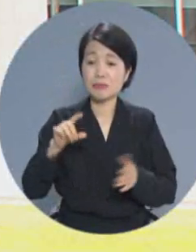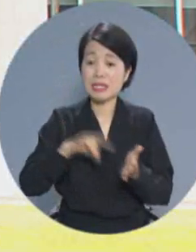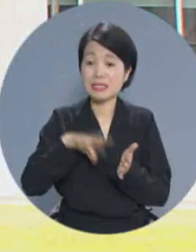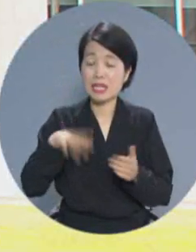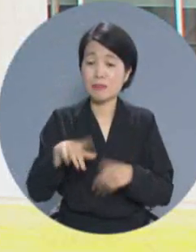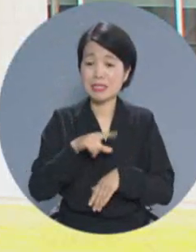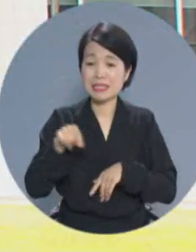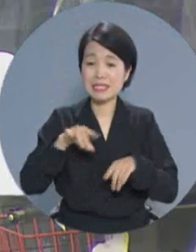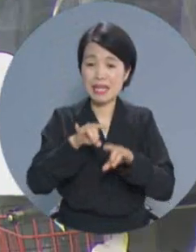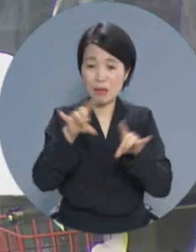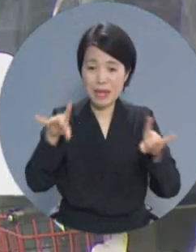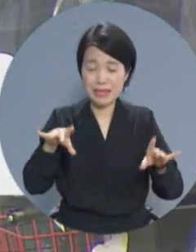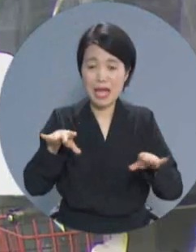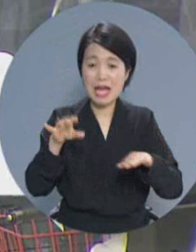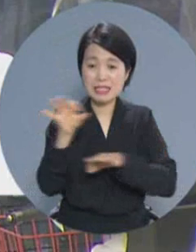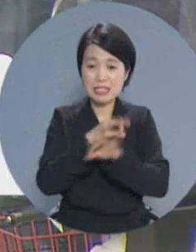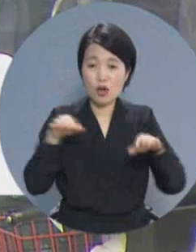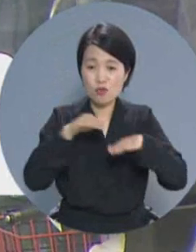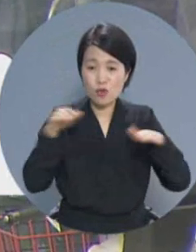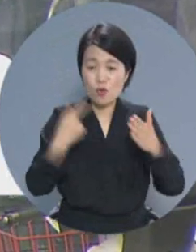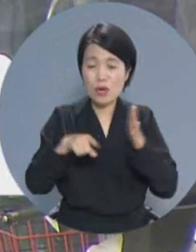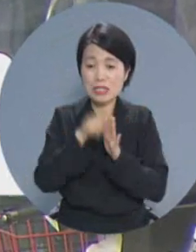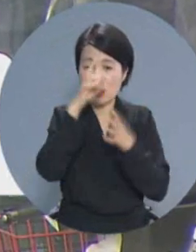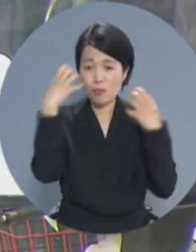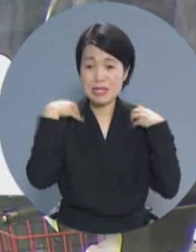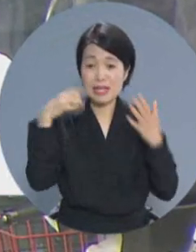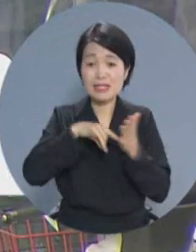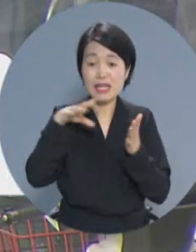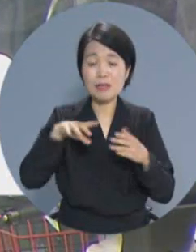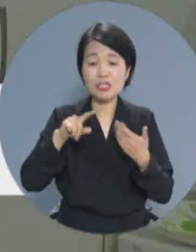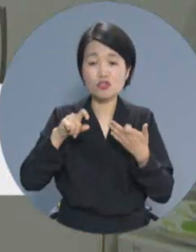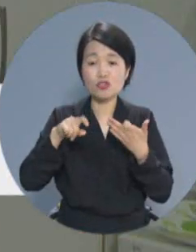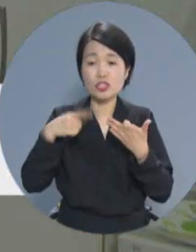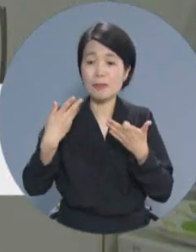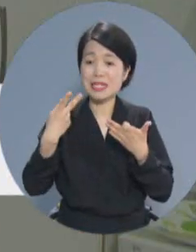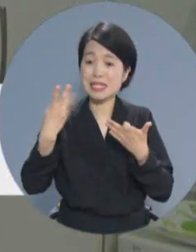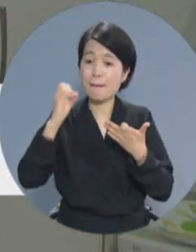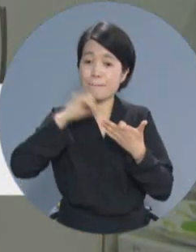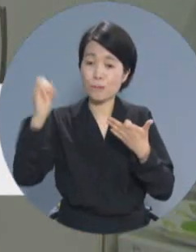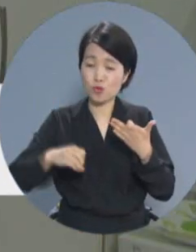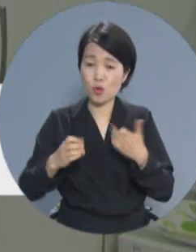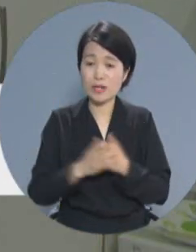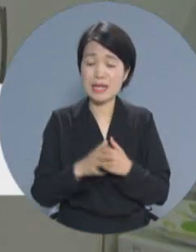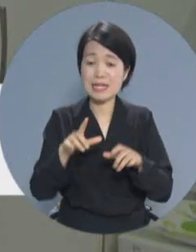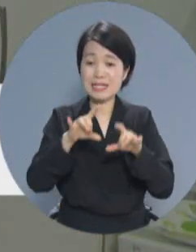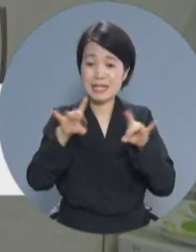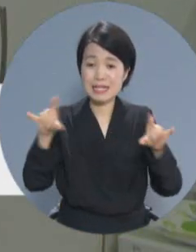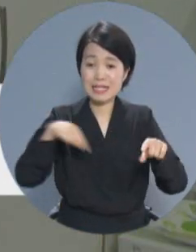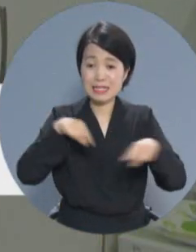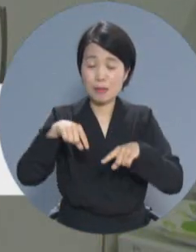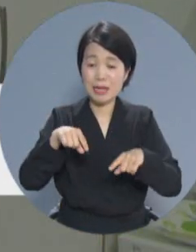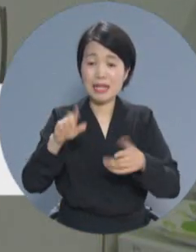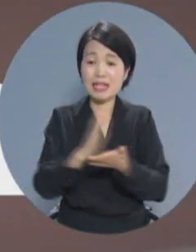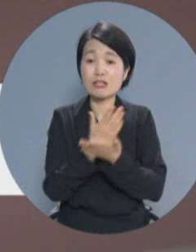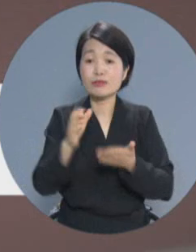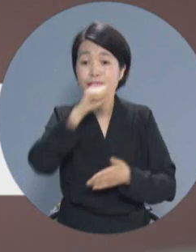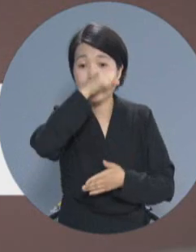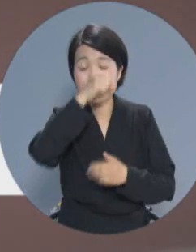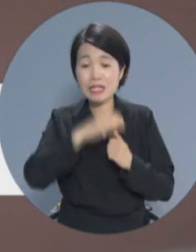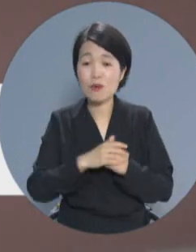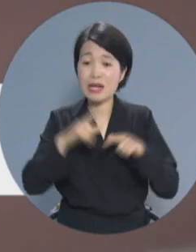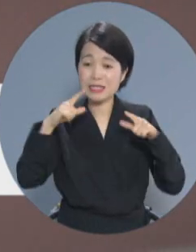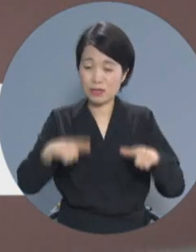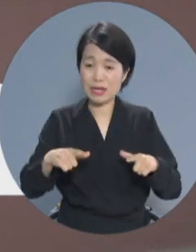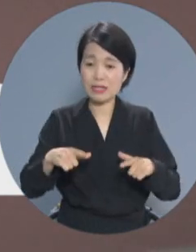지방교부세는 지자체 간 재정력 균형을 위해 정부에서 내국세의 19.24%를 각 지자체에 나눠주는 재원으로